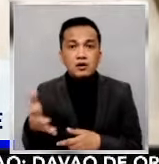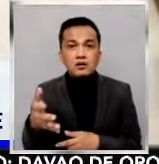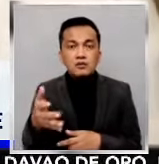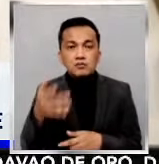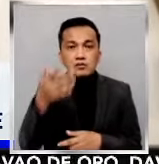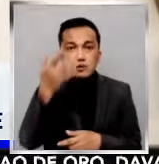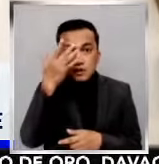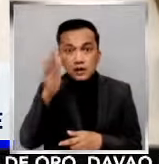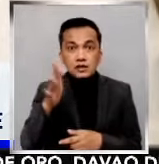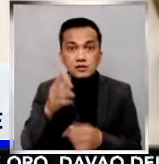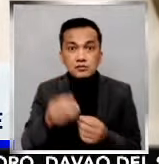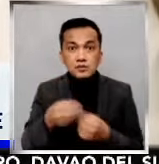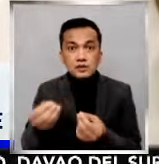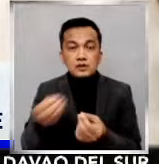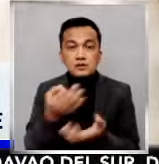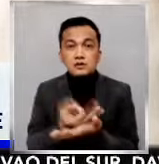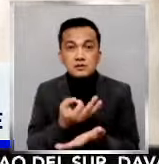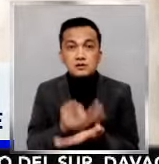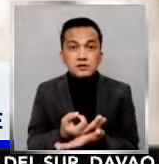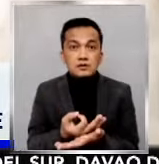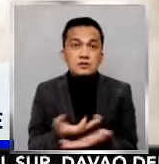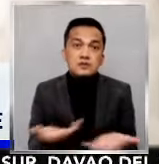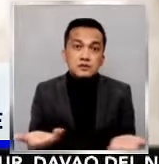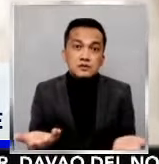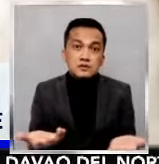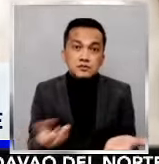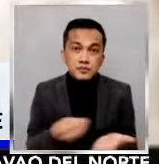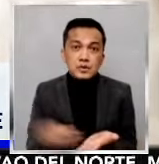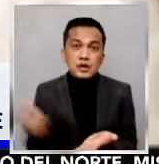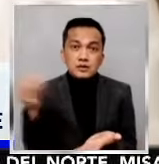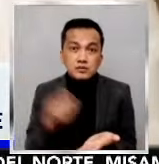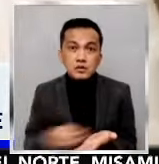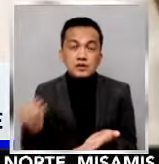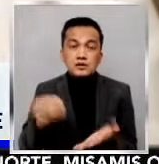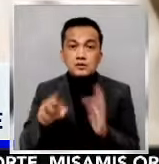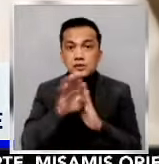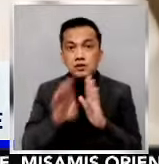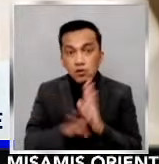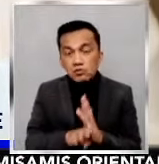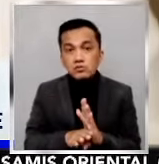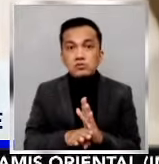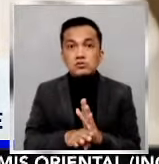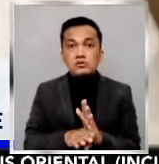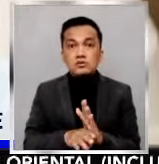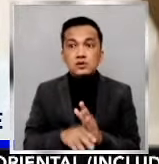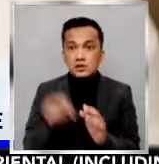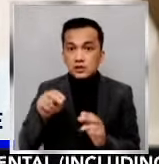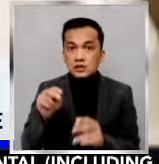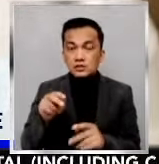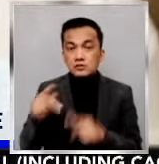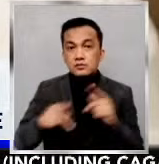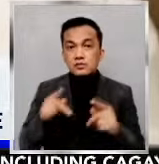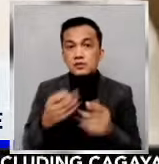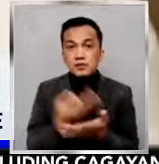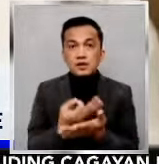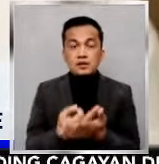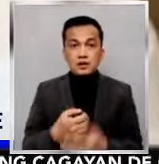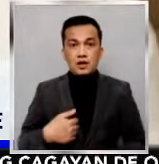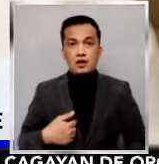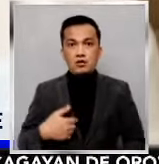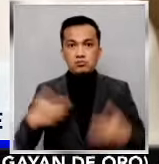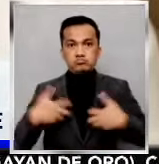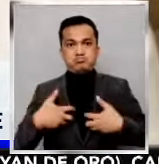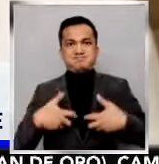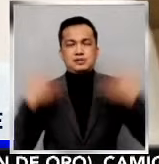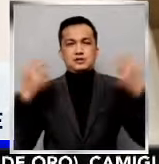na bigay lang na bigay, bilyon-bilyon. Eh kailangan ng mga tao natin ng pera. Kaya ako naggalit talaga nung nakita ko na